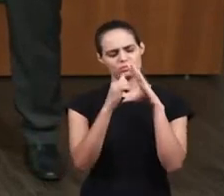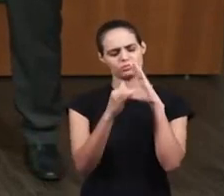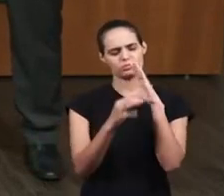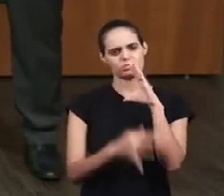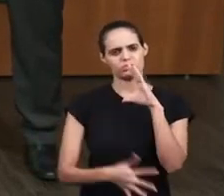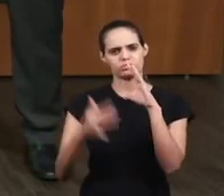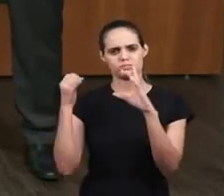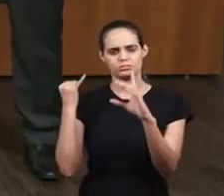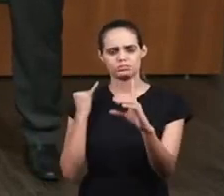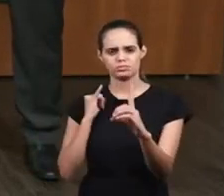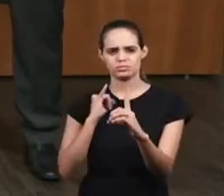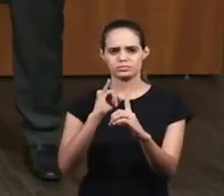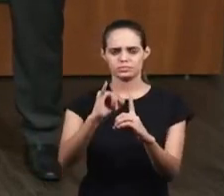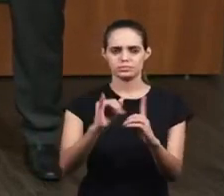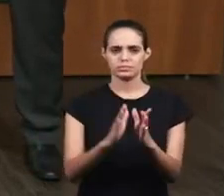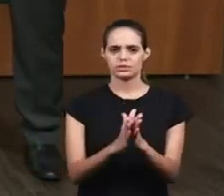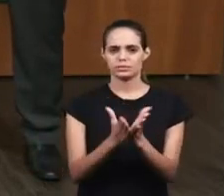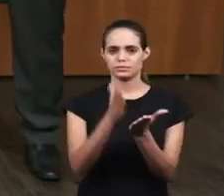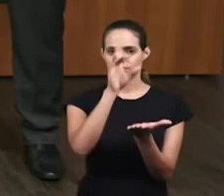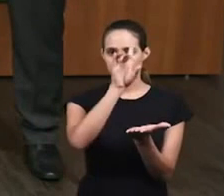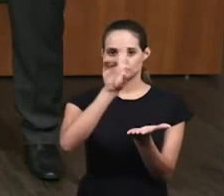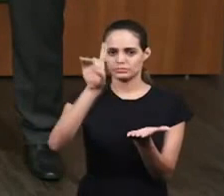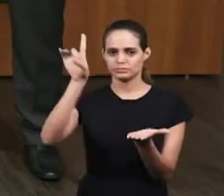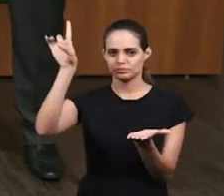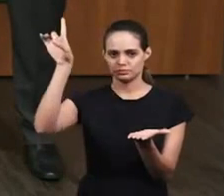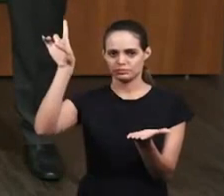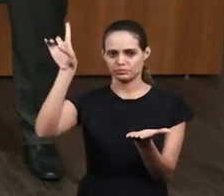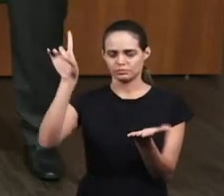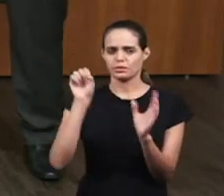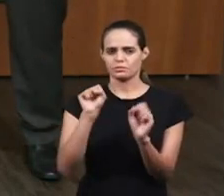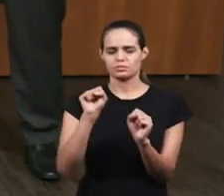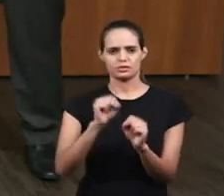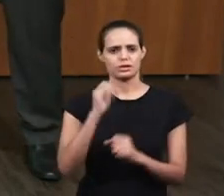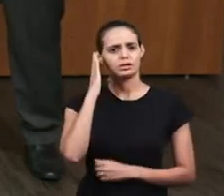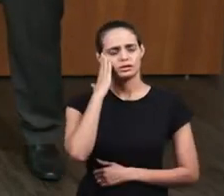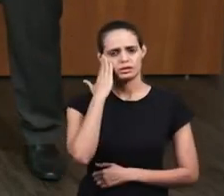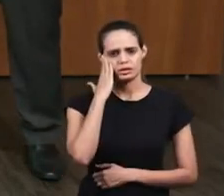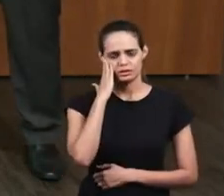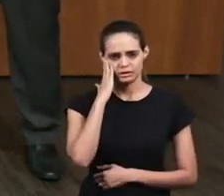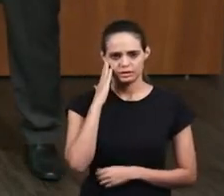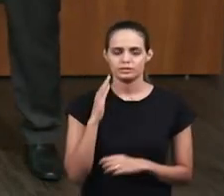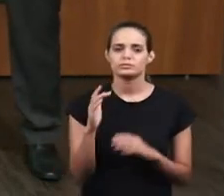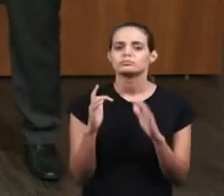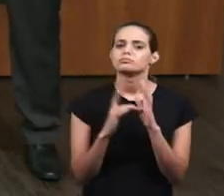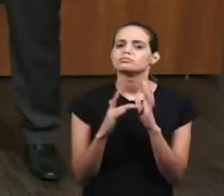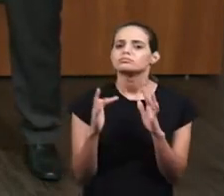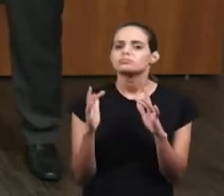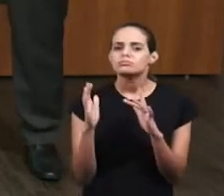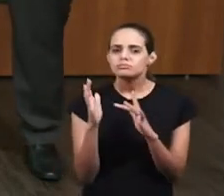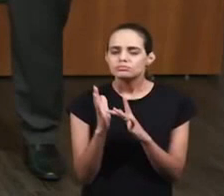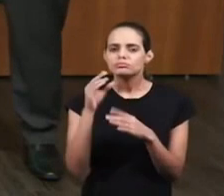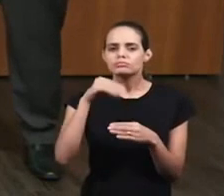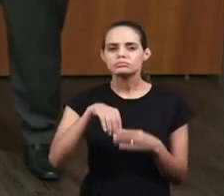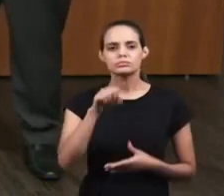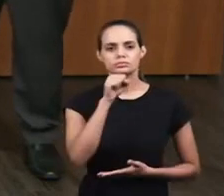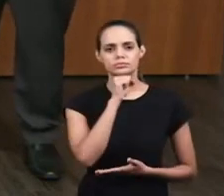Satz gesagt, der wahr ist: Jesus, er kümmert sich um mich. Welch Privileg! Wie wunderbar ist